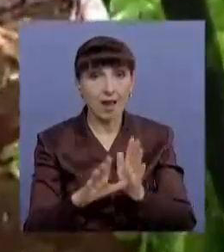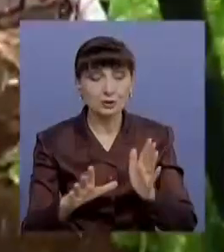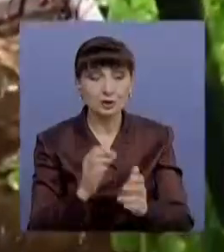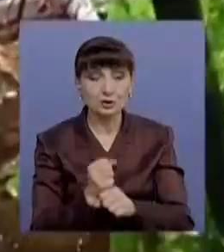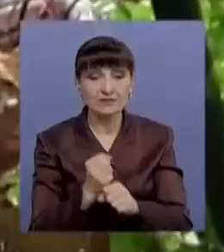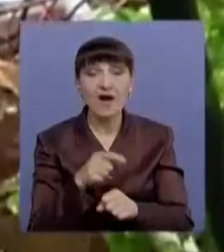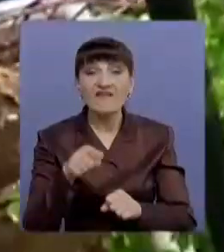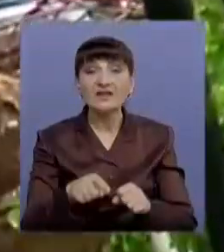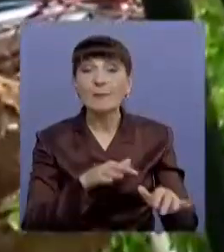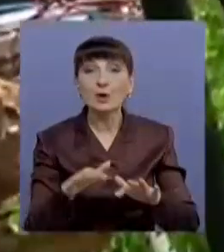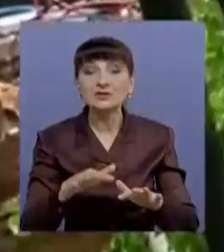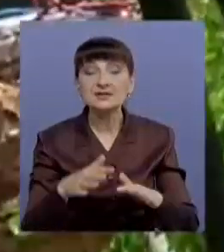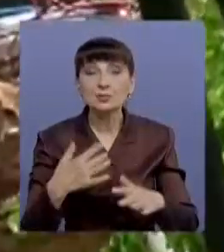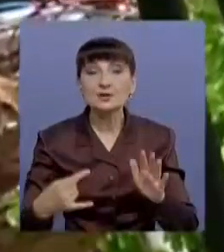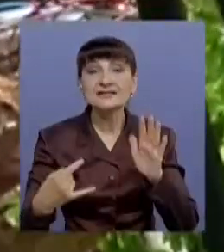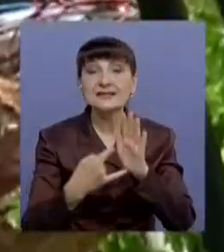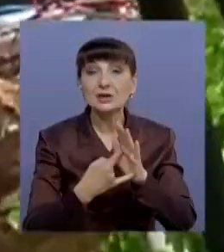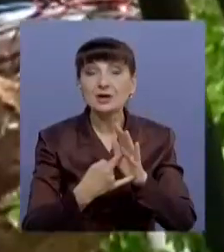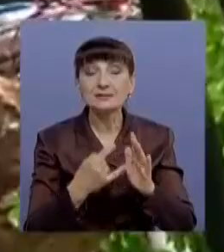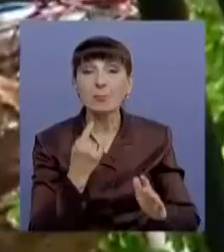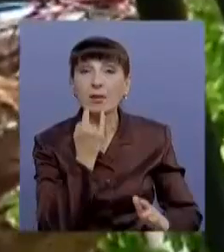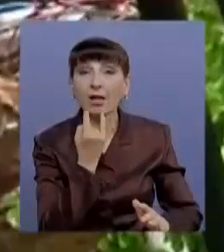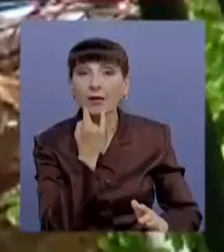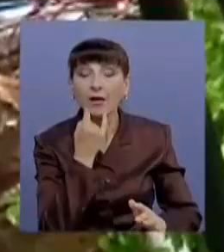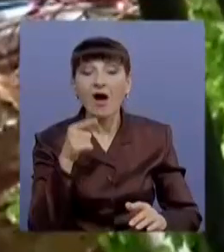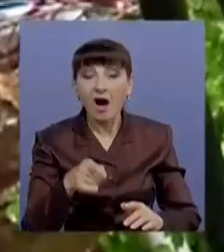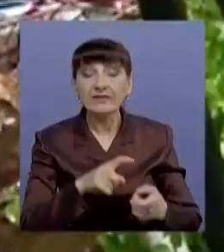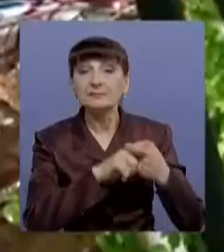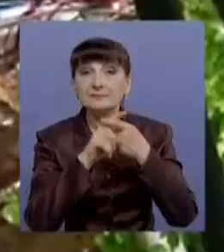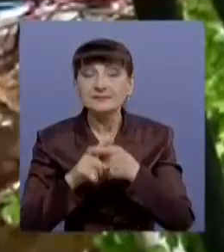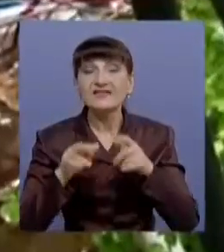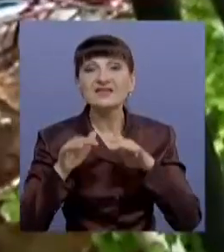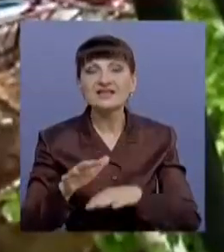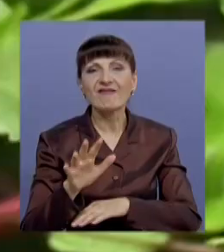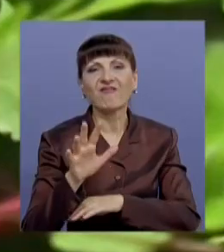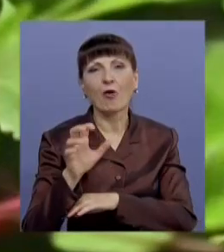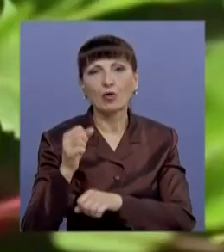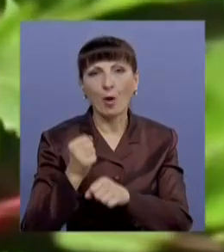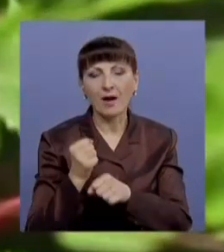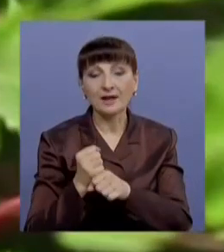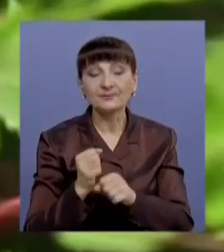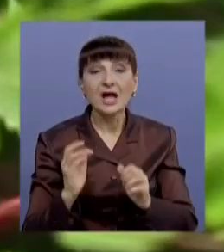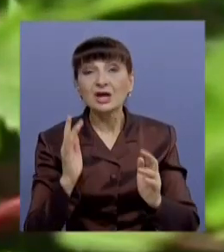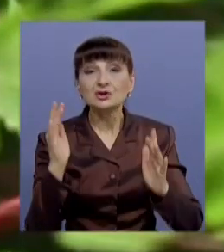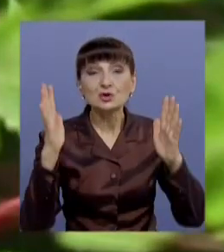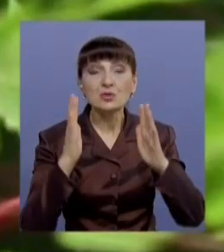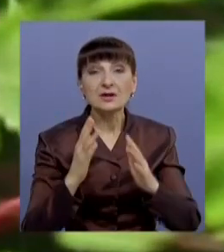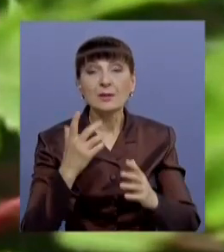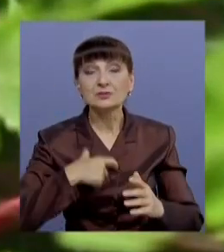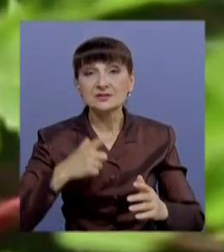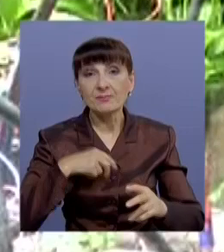В этом процессе заряжается конденсаторная батарея. Она и приведет в действие фотоаппарат. Джунгли будут сами следить за